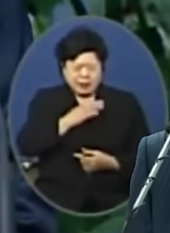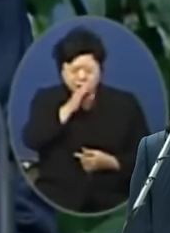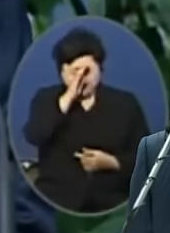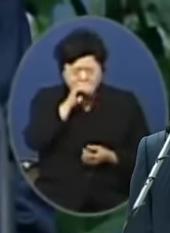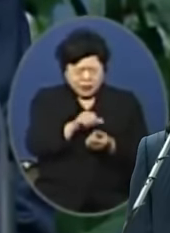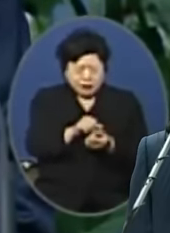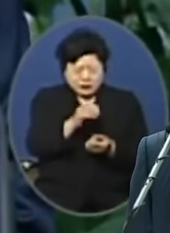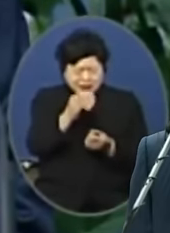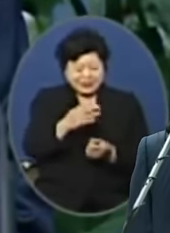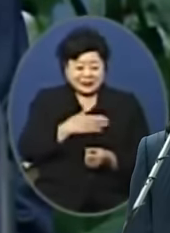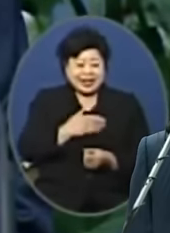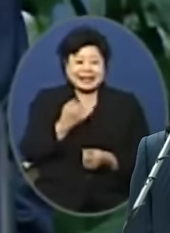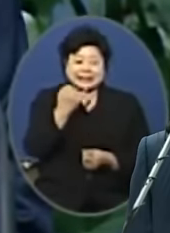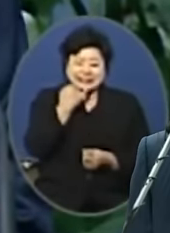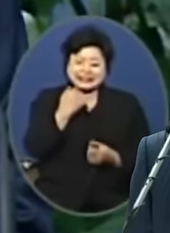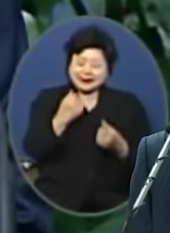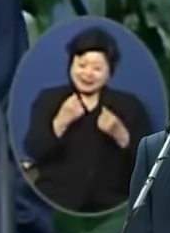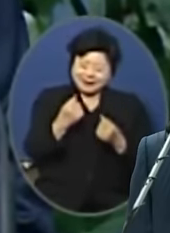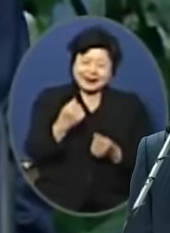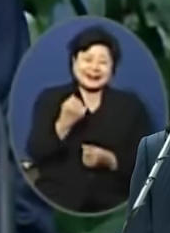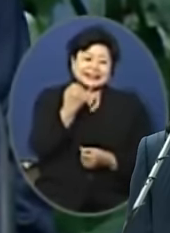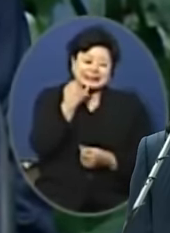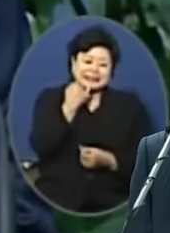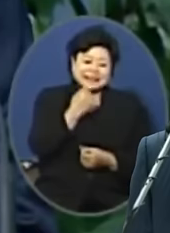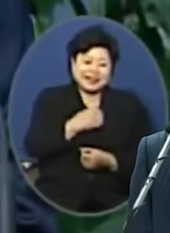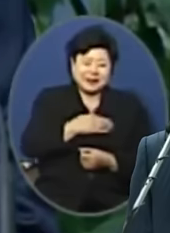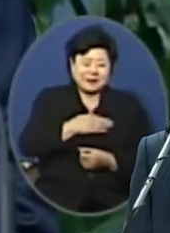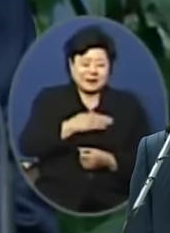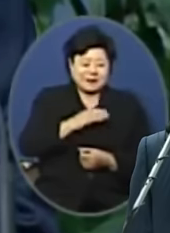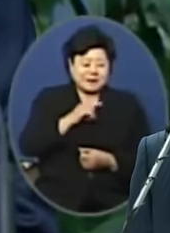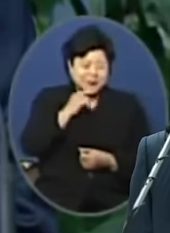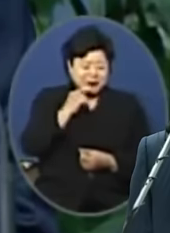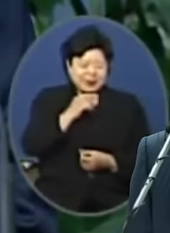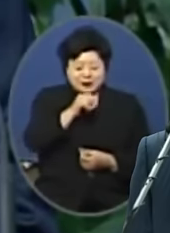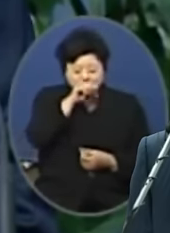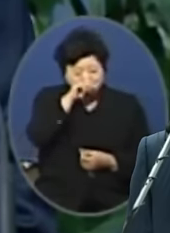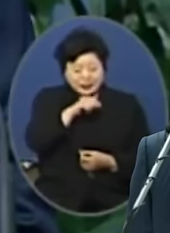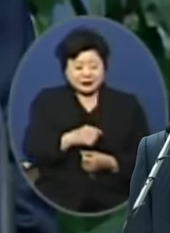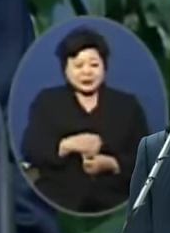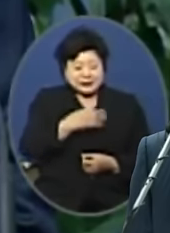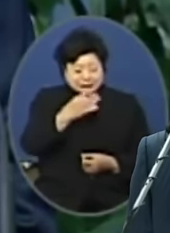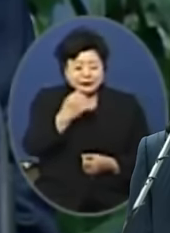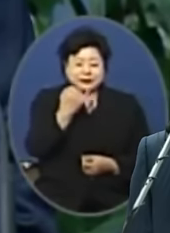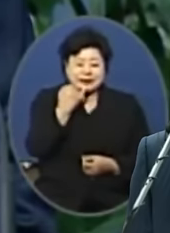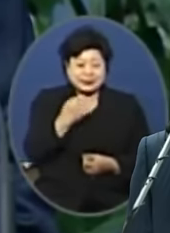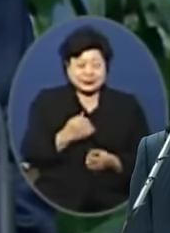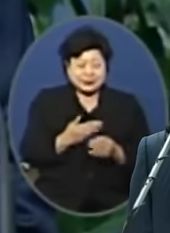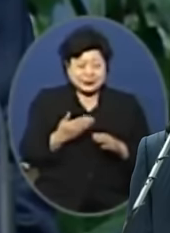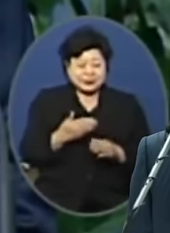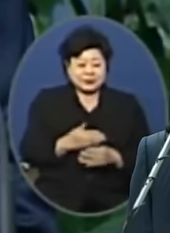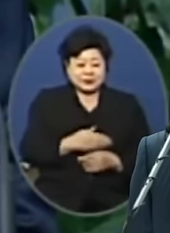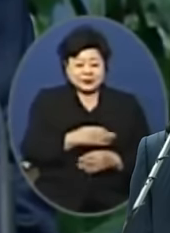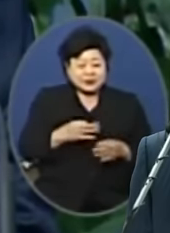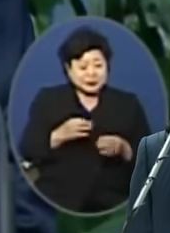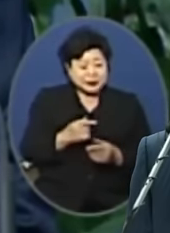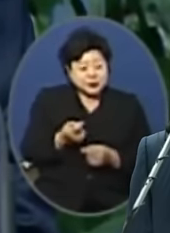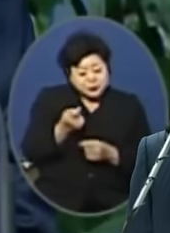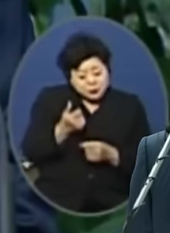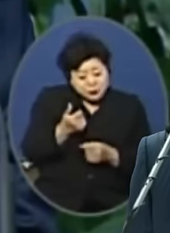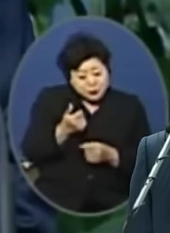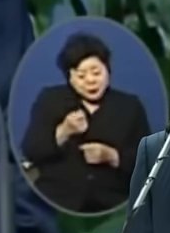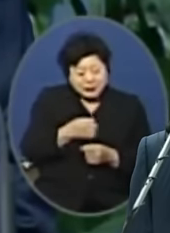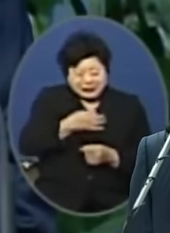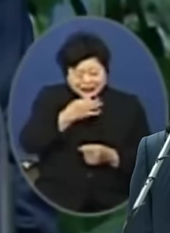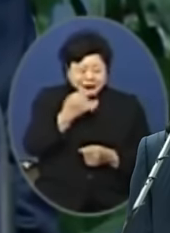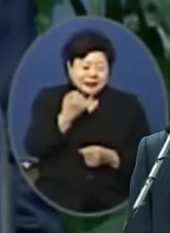된 사람도 있는데 나는 건강한 폐를 가지고 있고, 기침이 나와도 사람들이 있는 데서 큰 기침만 하고 작은 기침만